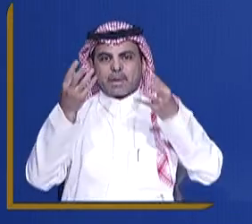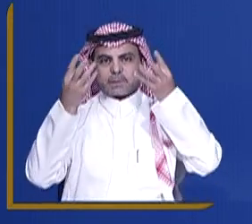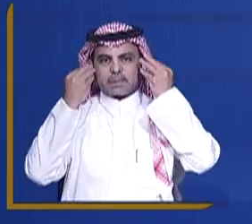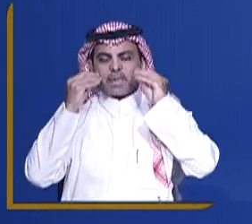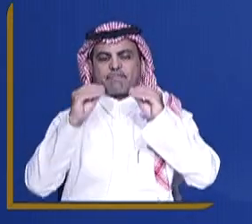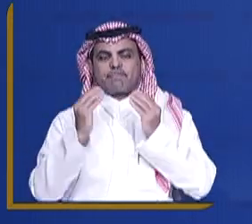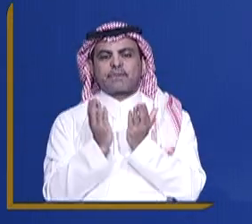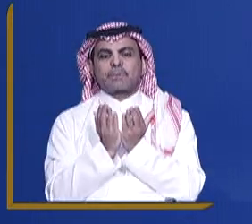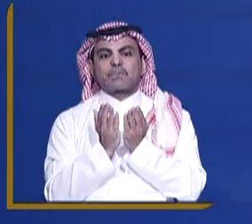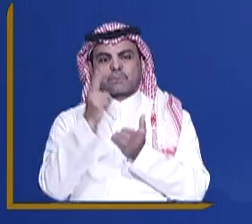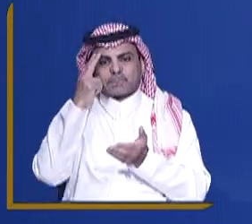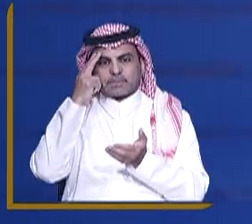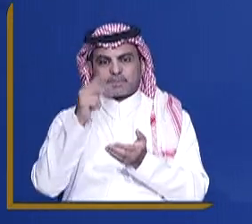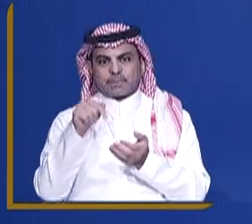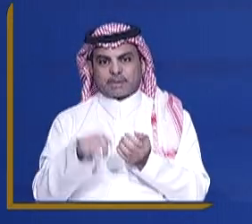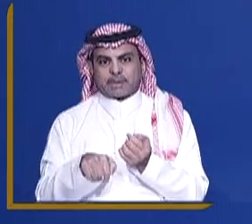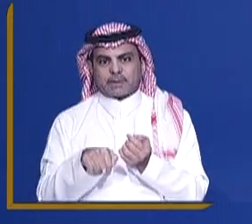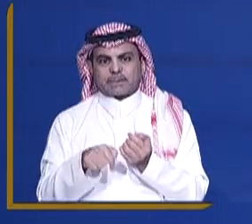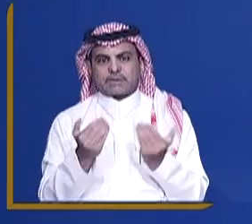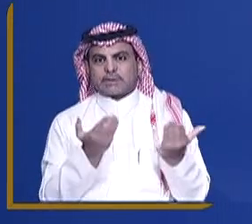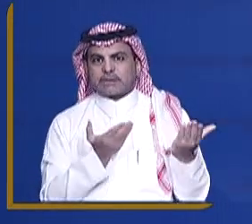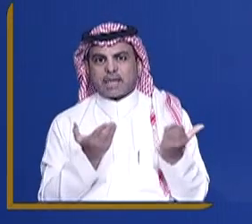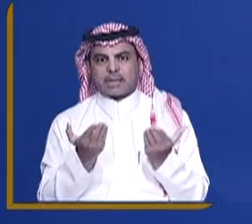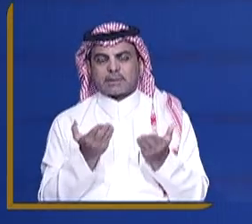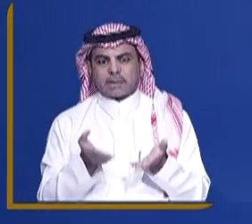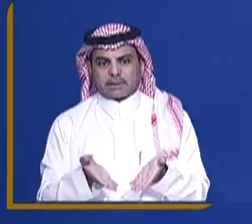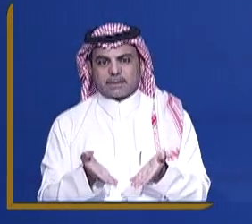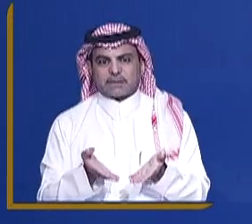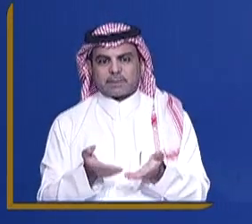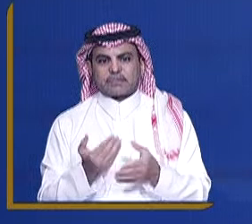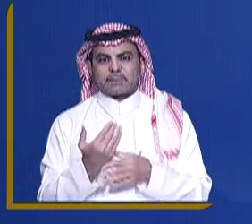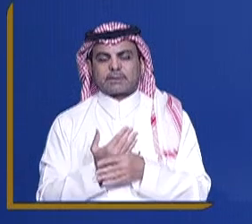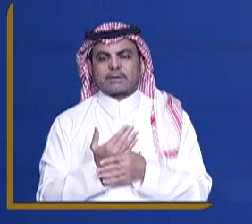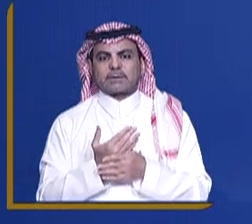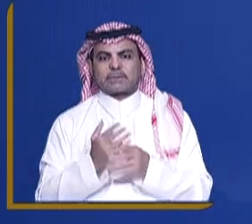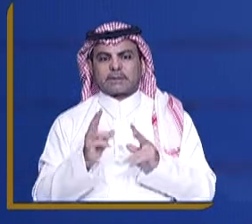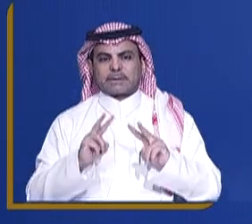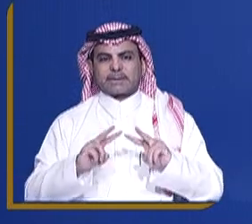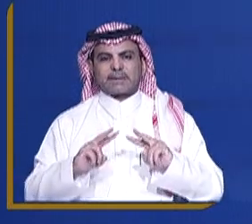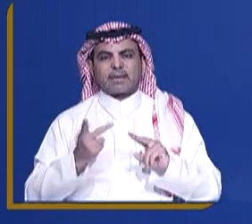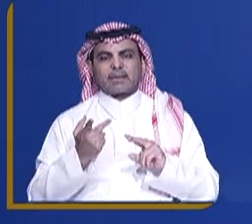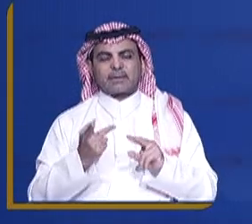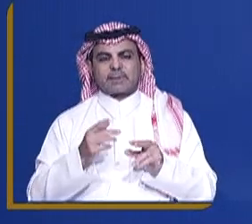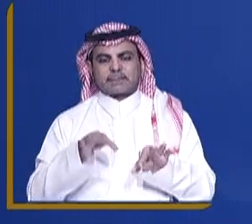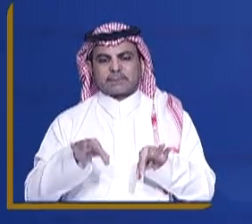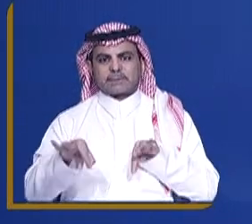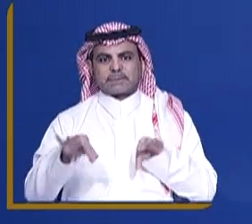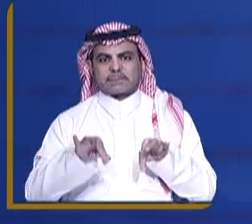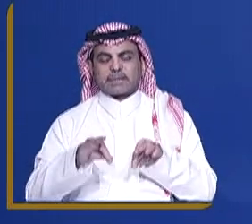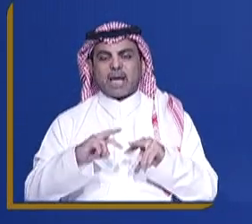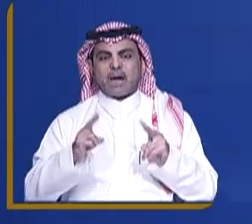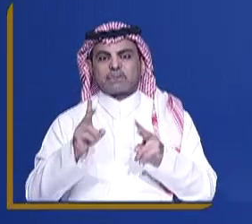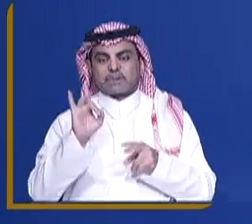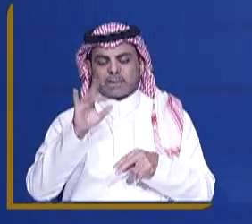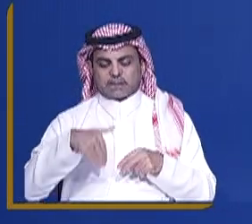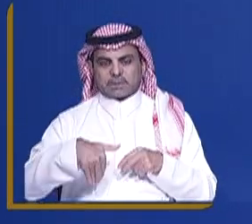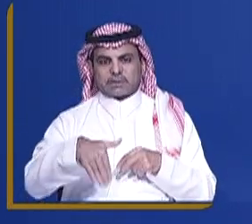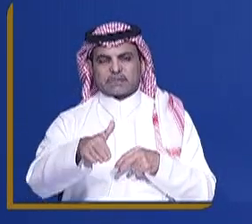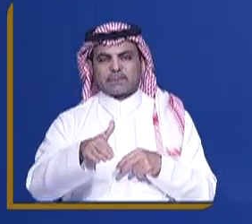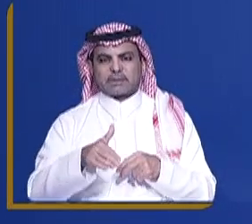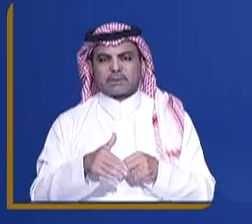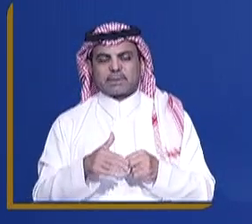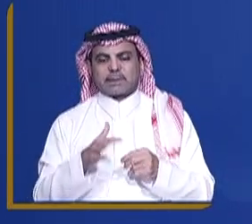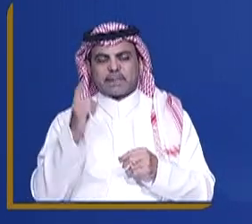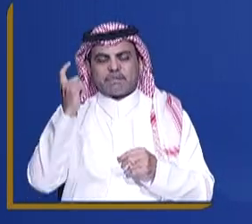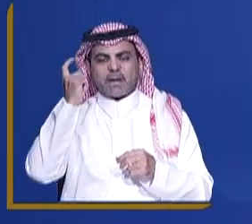المملكة، وهنالك طبعا الآن دراسة لدراسة التحول الاستراتيجي، وسوف نسعى بمشيئة الله على